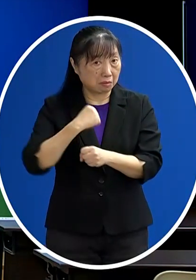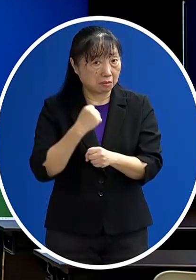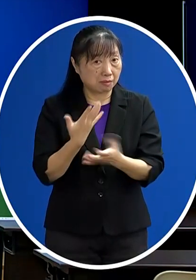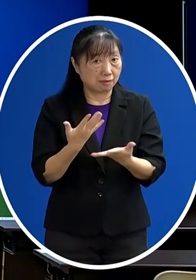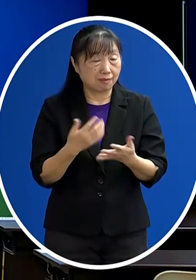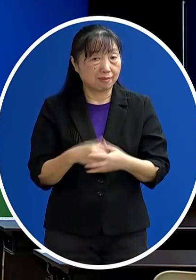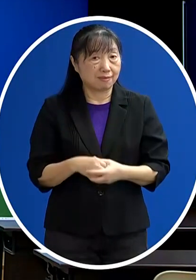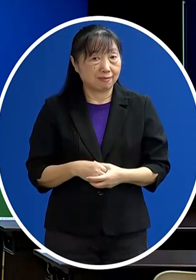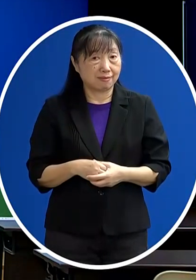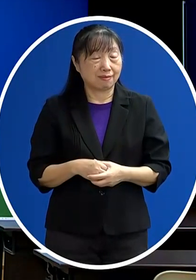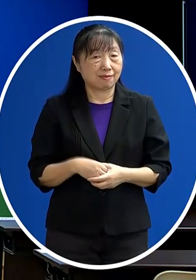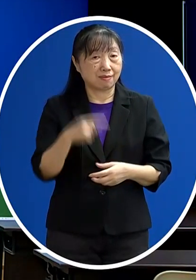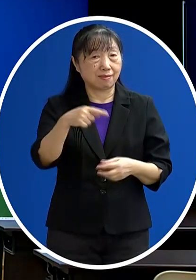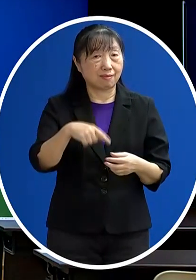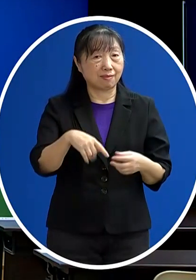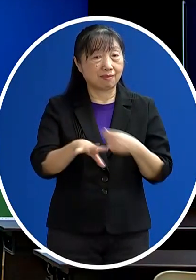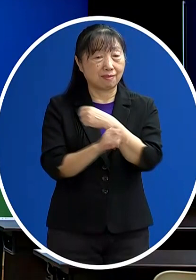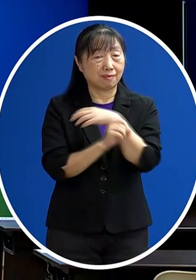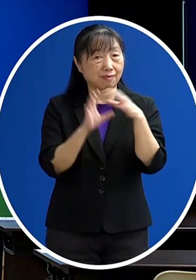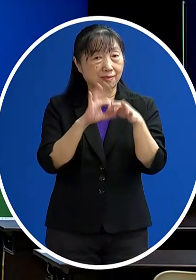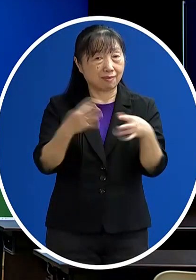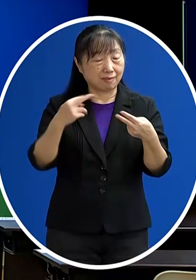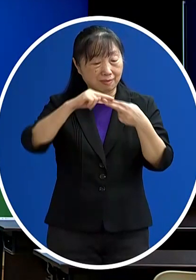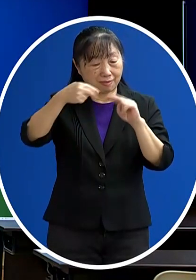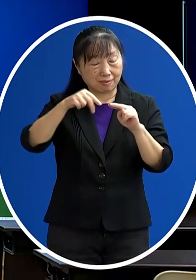好 是不是那個基因地序是羅夫